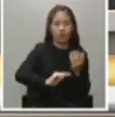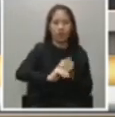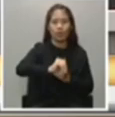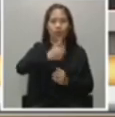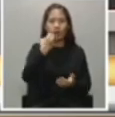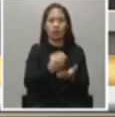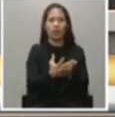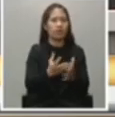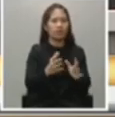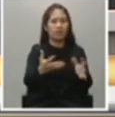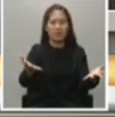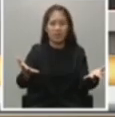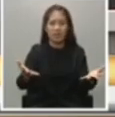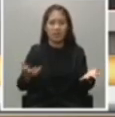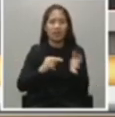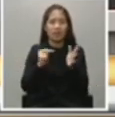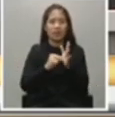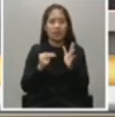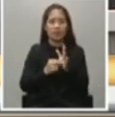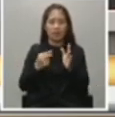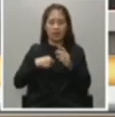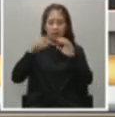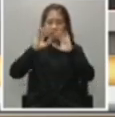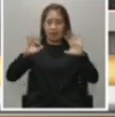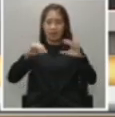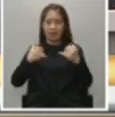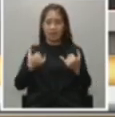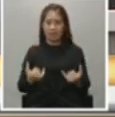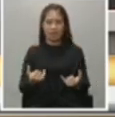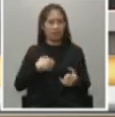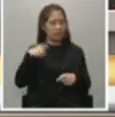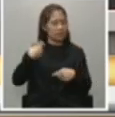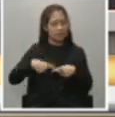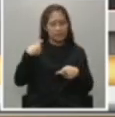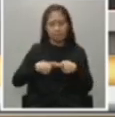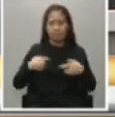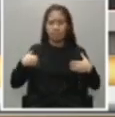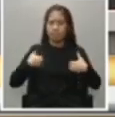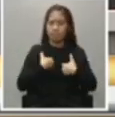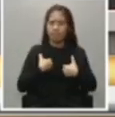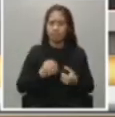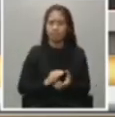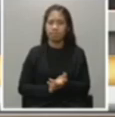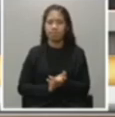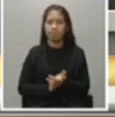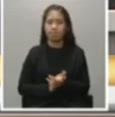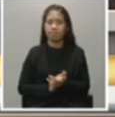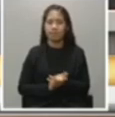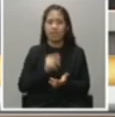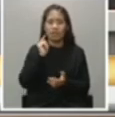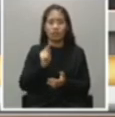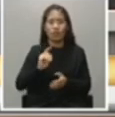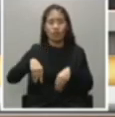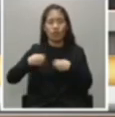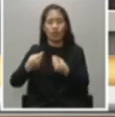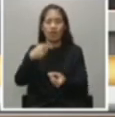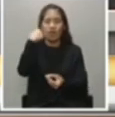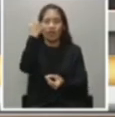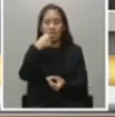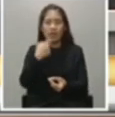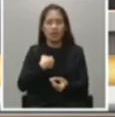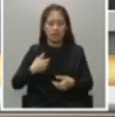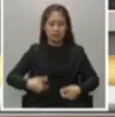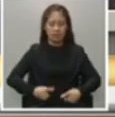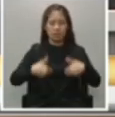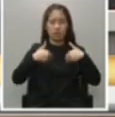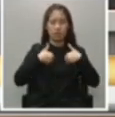แม้แต่ลืมตาอ้าปากภายใต้รัฐบาลนี้ก็ยังลำบากต้องให้อีกกี่ร้อยกี่พันชีวิ